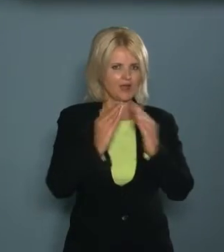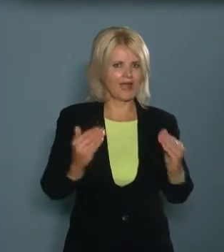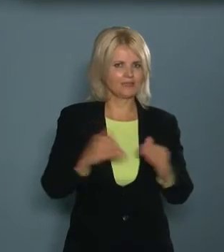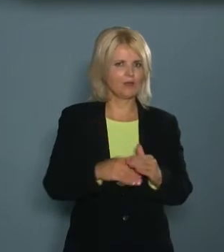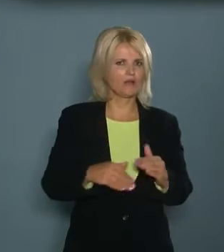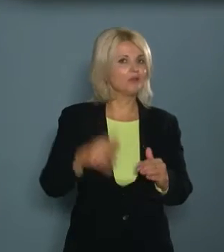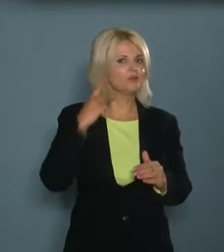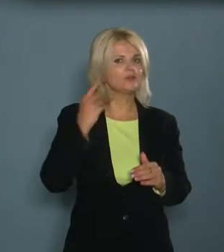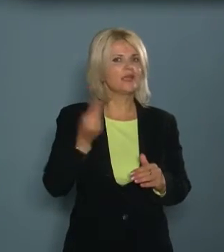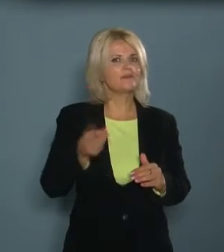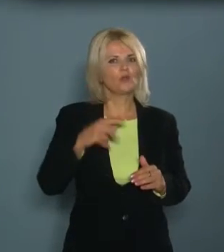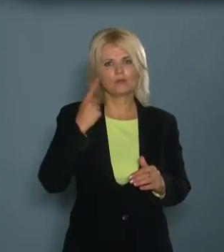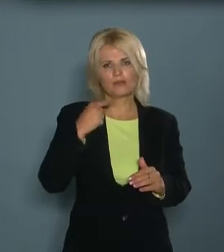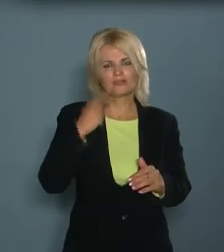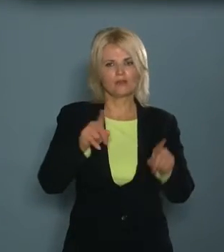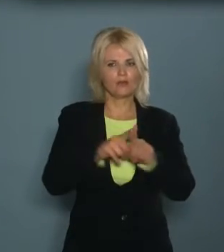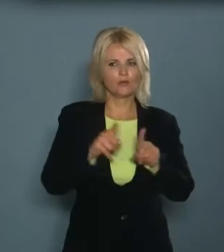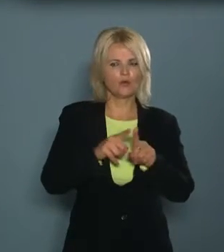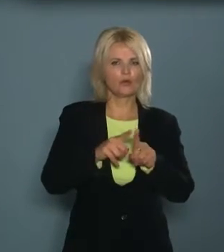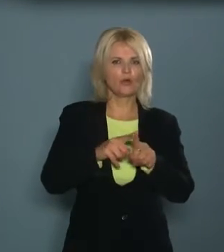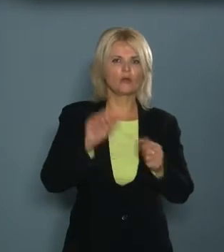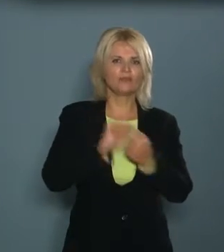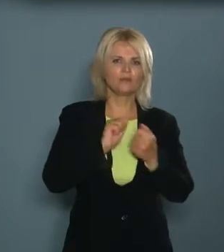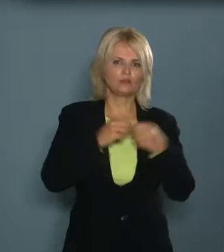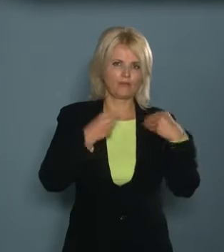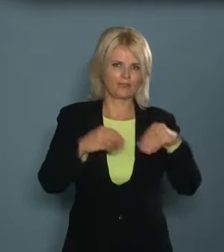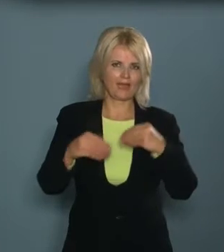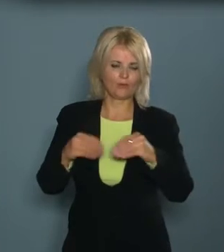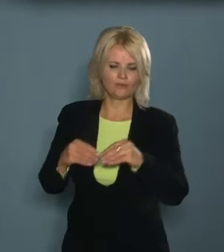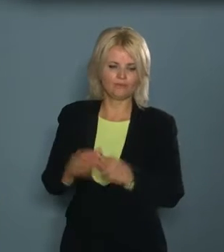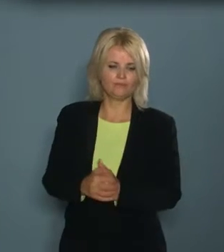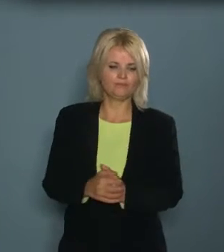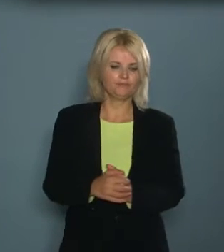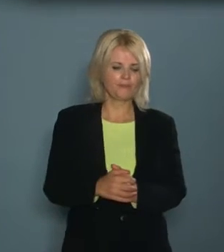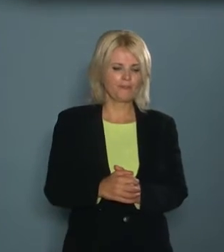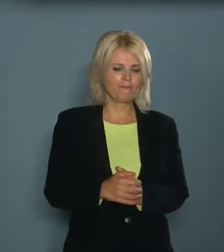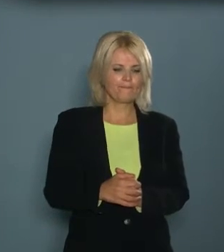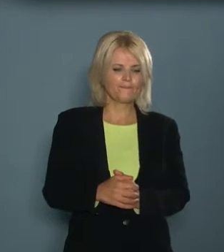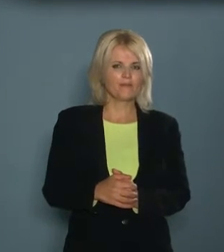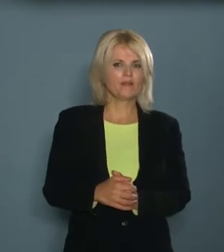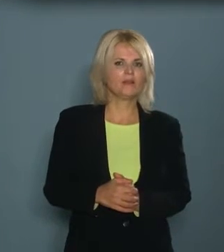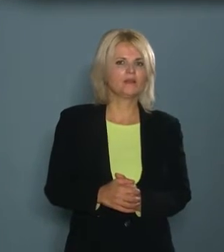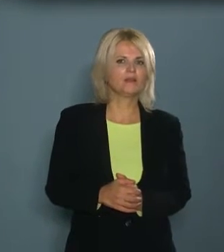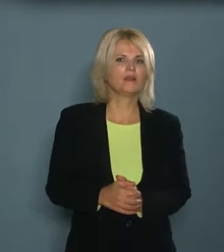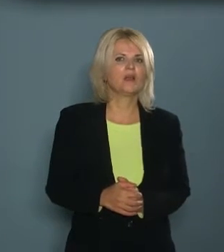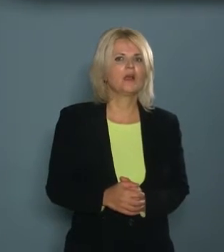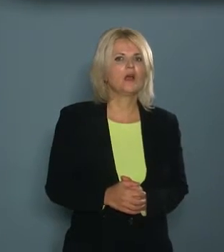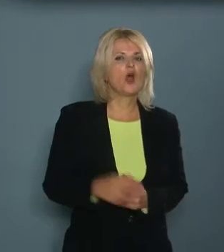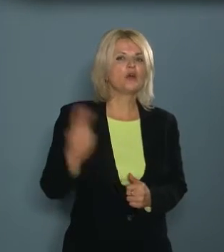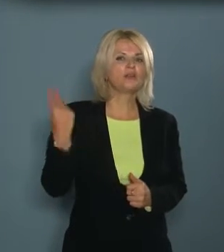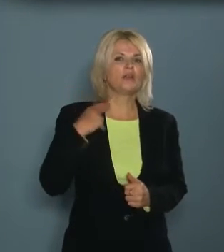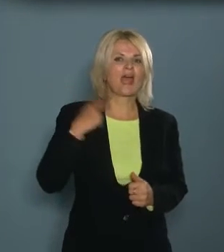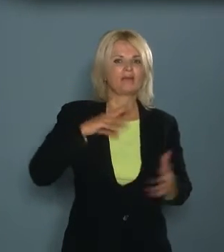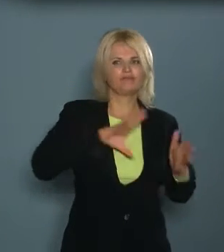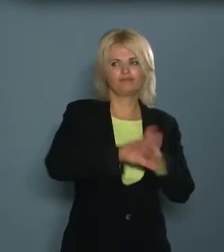pontosan tudják, hogy miről beszélek, mert a rokonok biztos beszámoltak arról, hogy úgy nem voltak ott ezek az emberek, hogy közben semmi nem maradt a